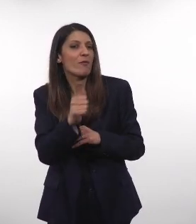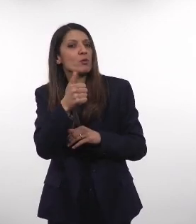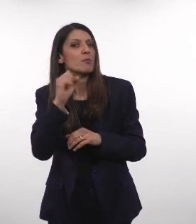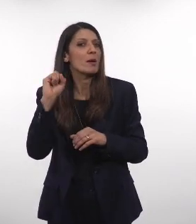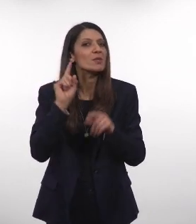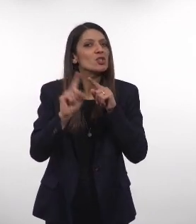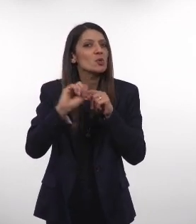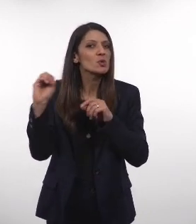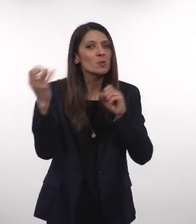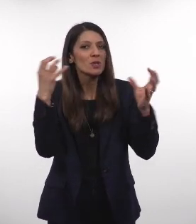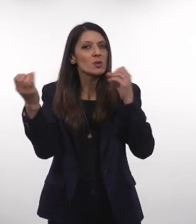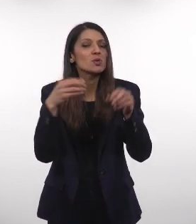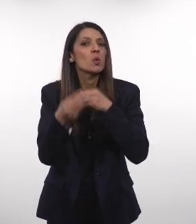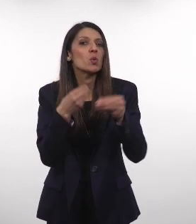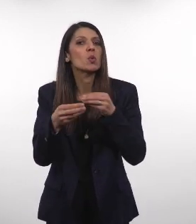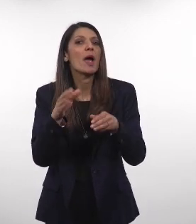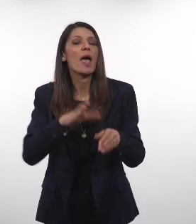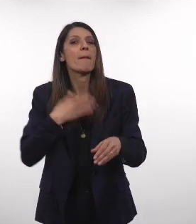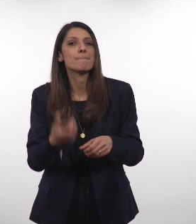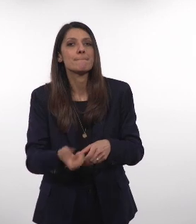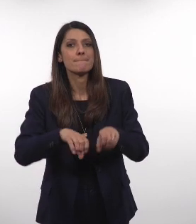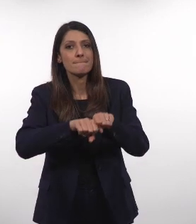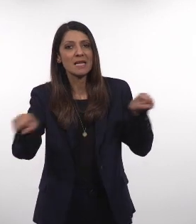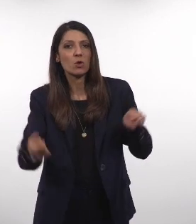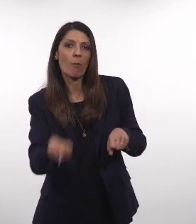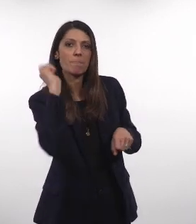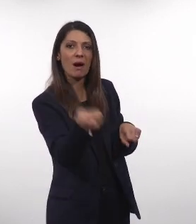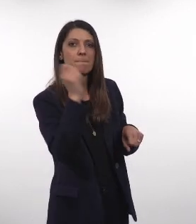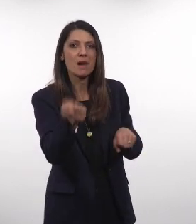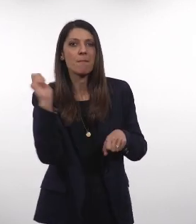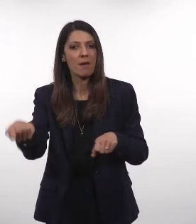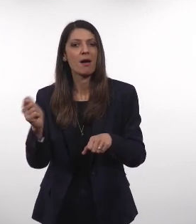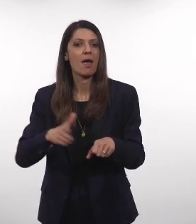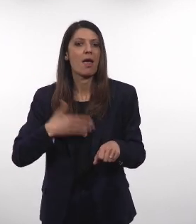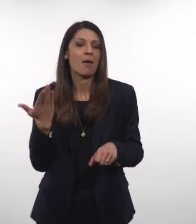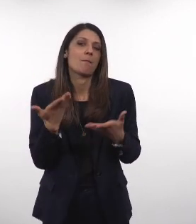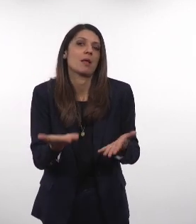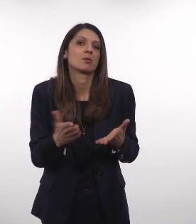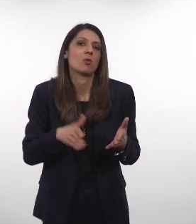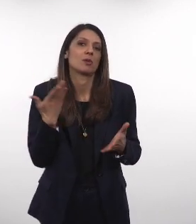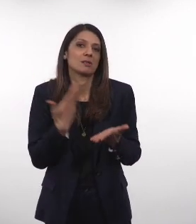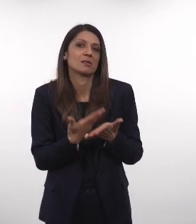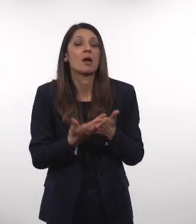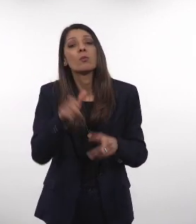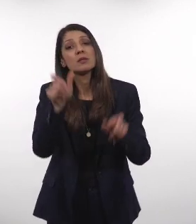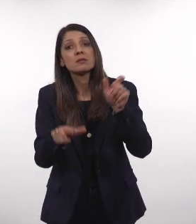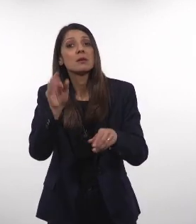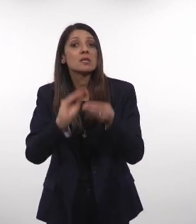aussi beaucoup les taper avec un bâton. Donc c'était surtout sur ça. Actuellement, il aime plus les choses qui tombent.